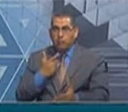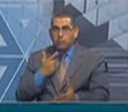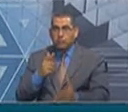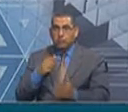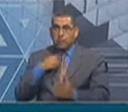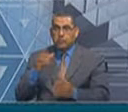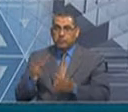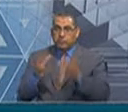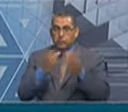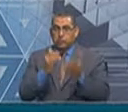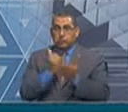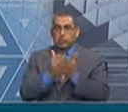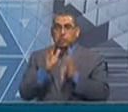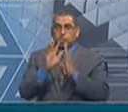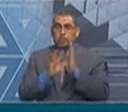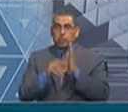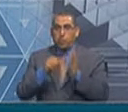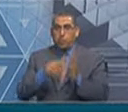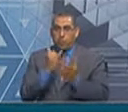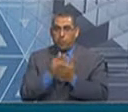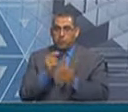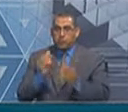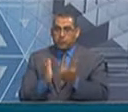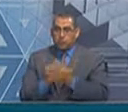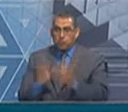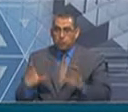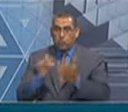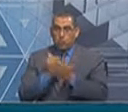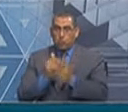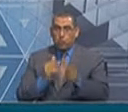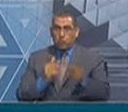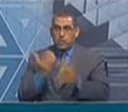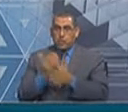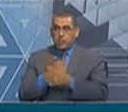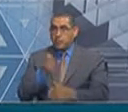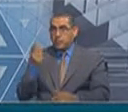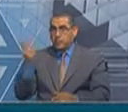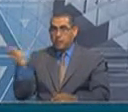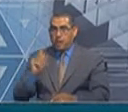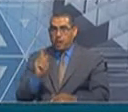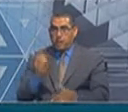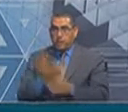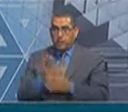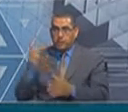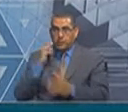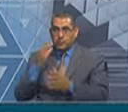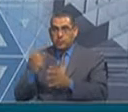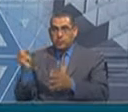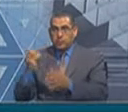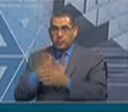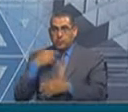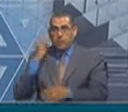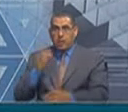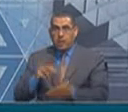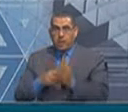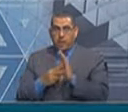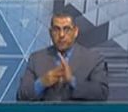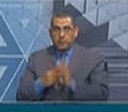المؤسسة الشرعية في بنغازي هي اللي تقوم بهذا الإجراء، لكن إذا فتحت الموانئ وبدأ